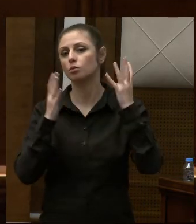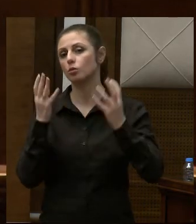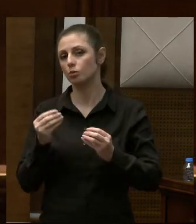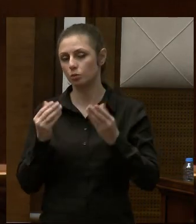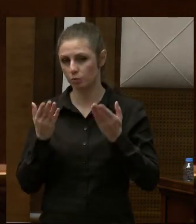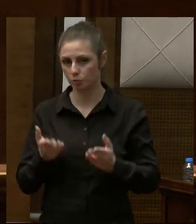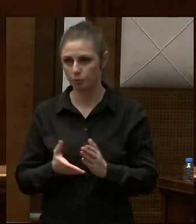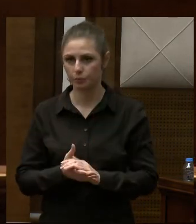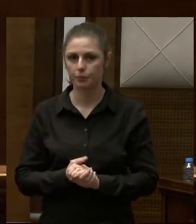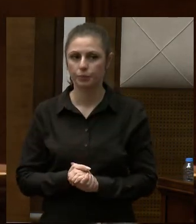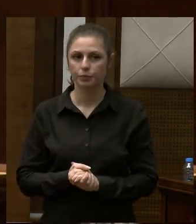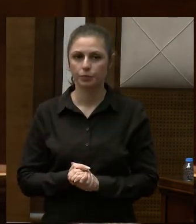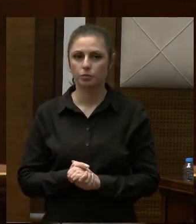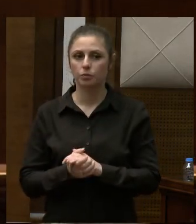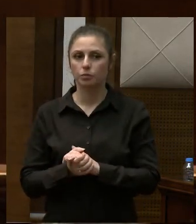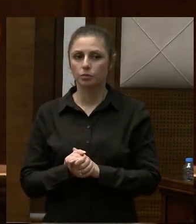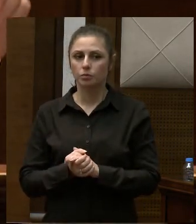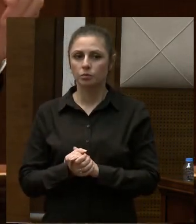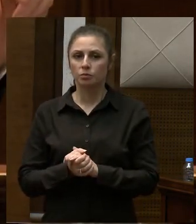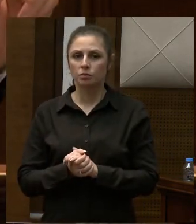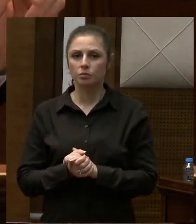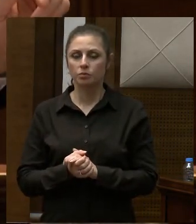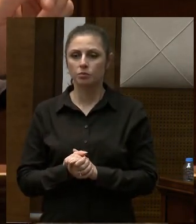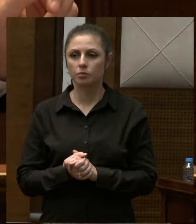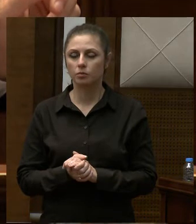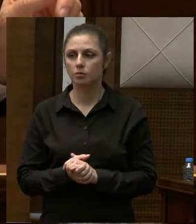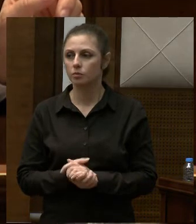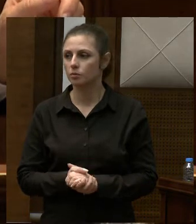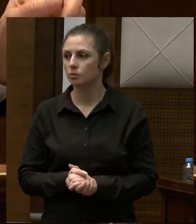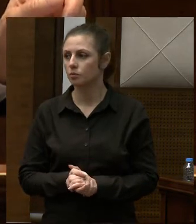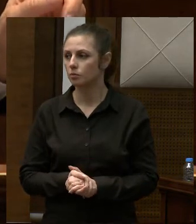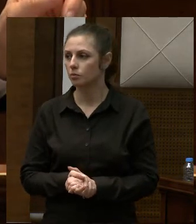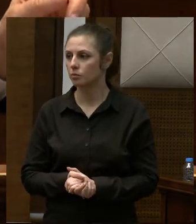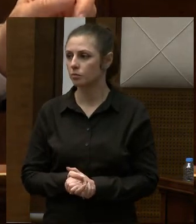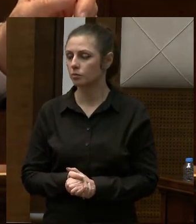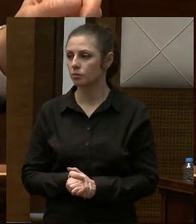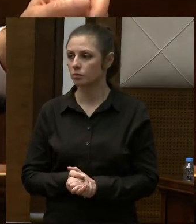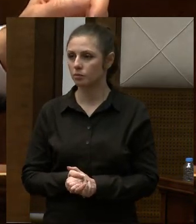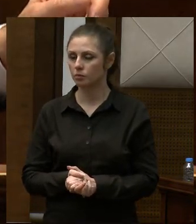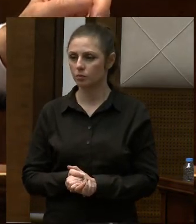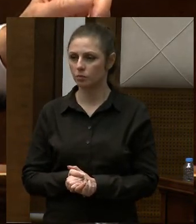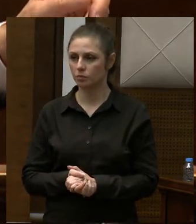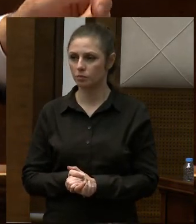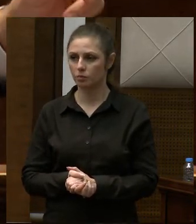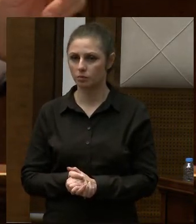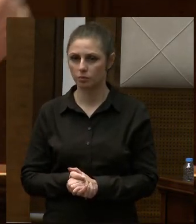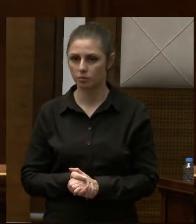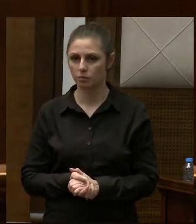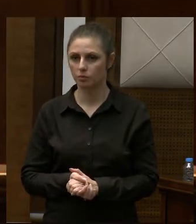fazla ispatlamıştır. Meclisin gündeminde oylama var. Ondan sonra bir tane daha var. Bir tane daha